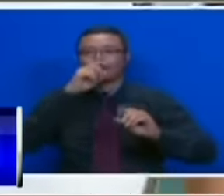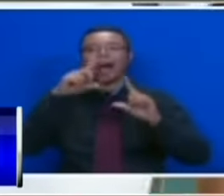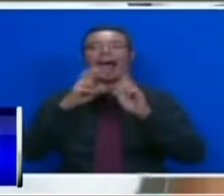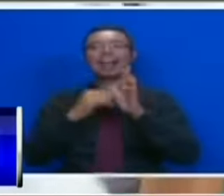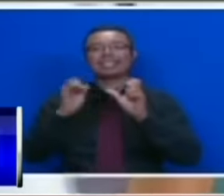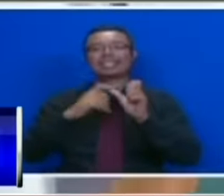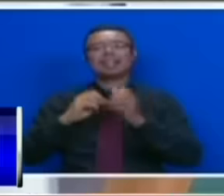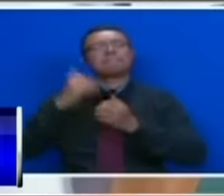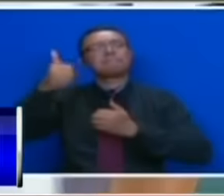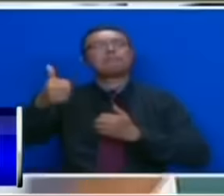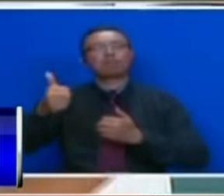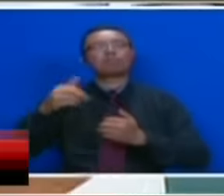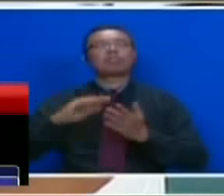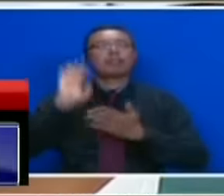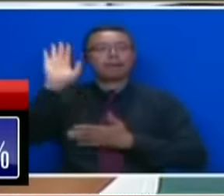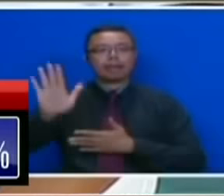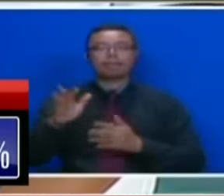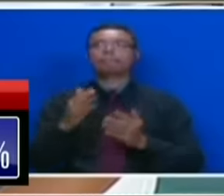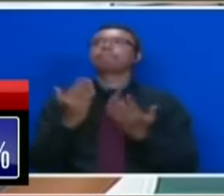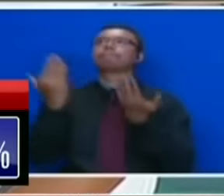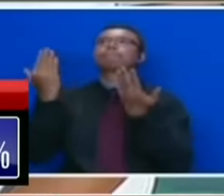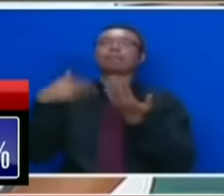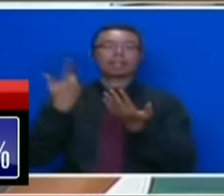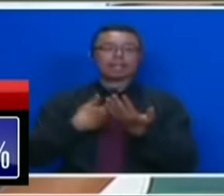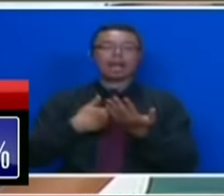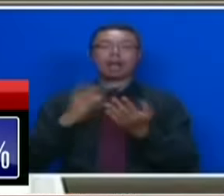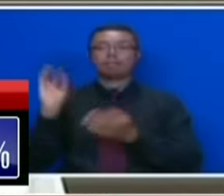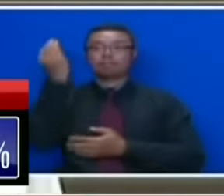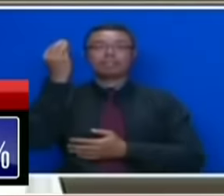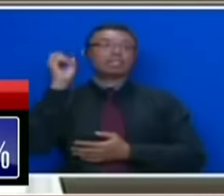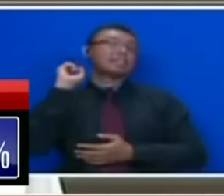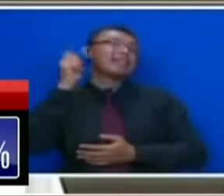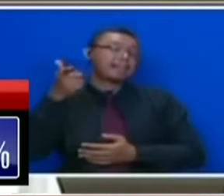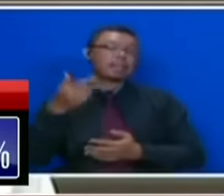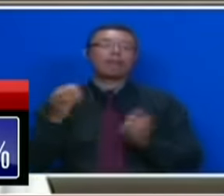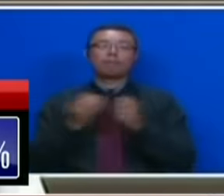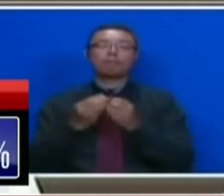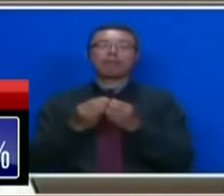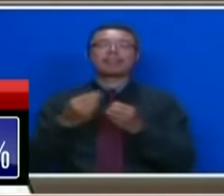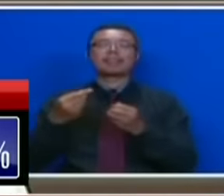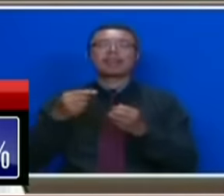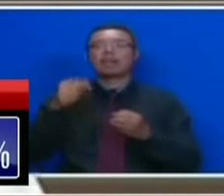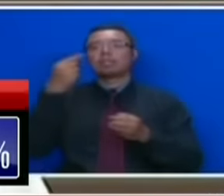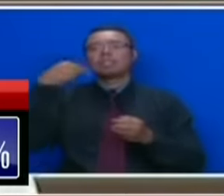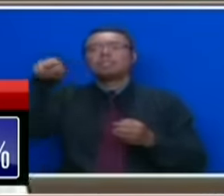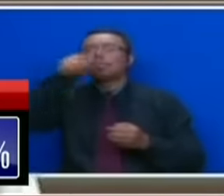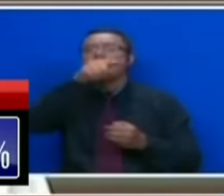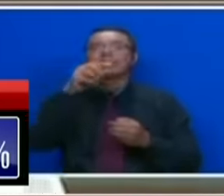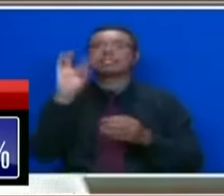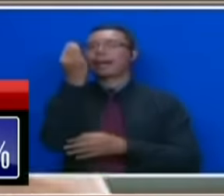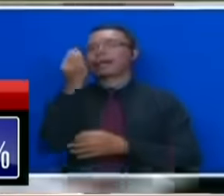depan. Insya Allah kepemimpinan yang akan kami hadirkan akan membuat nuansa Jakarta menjadi lebih